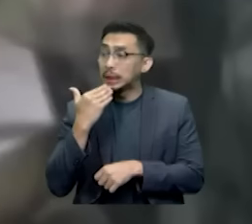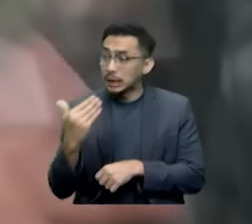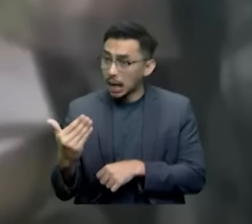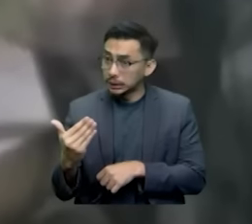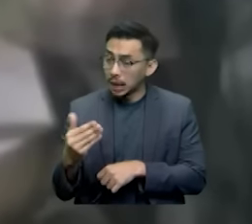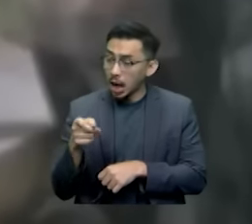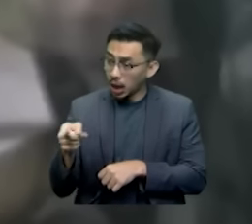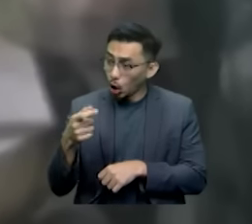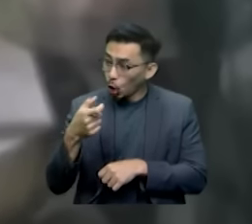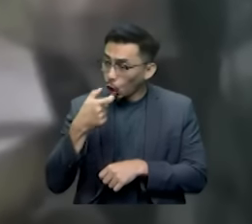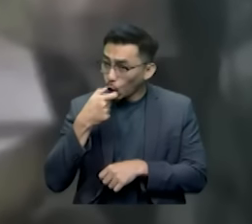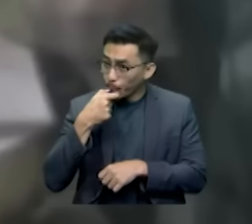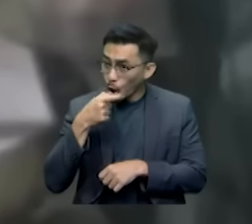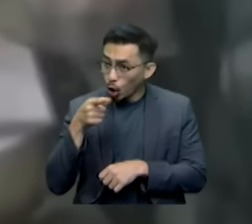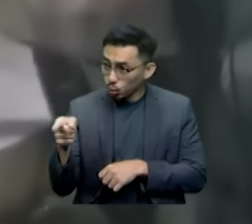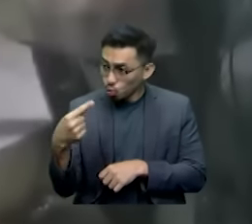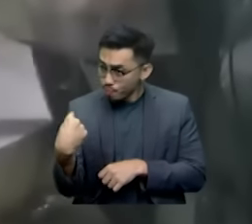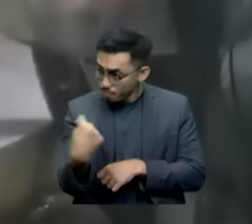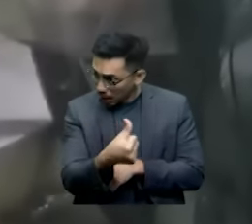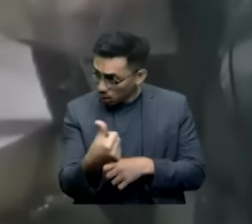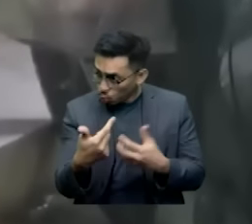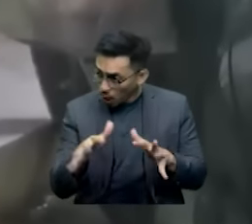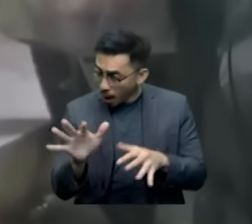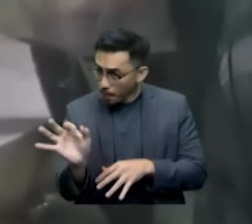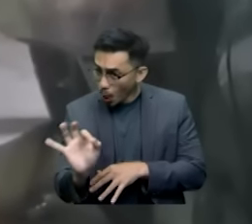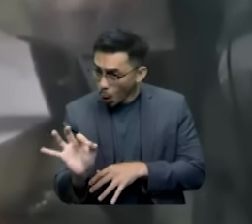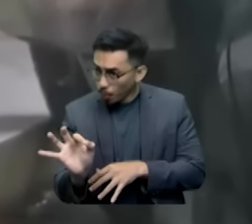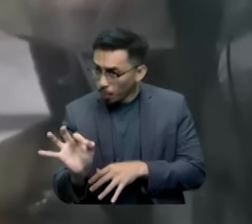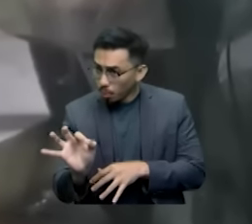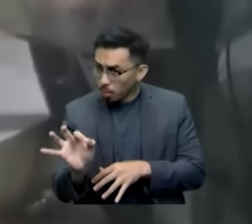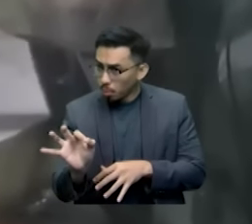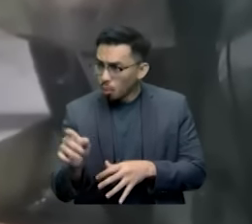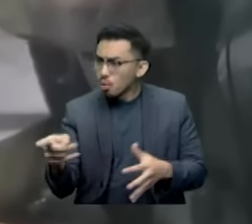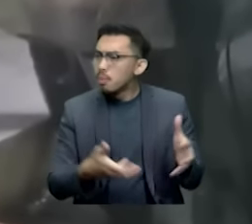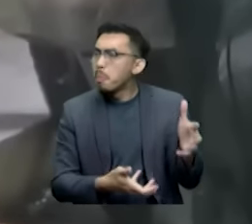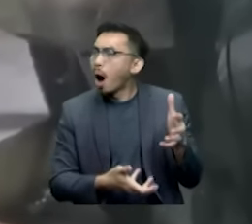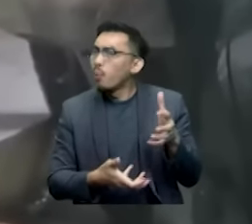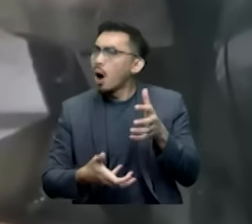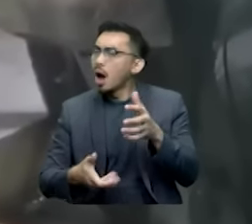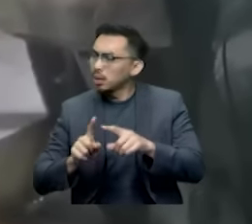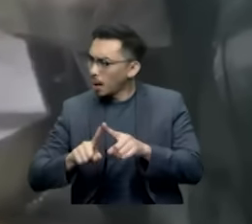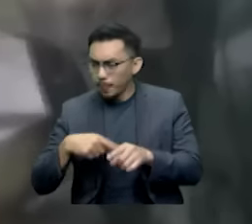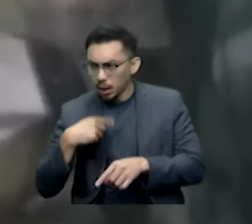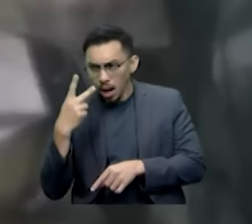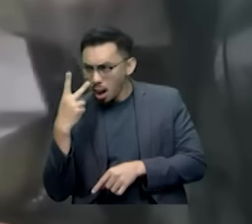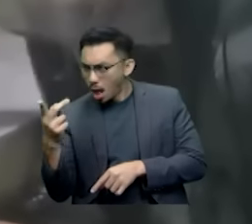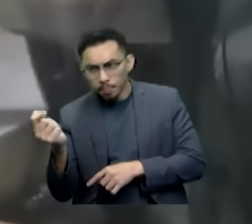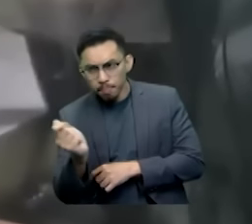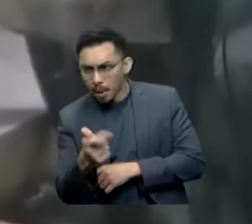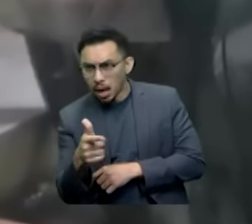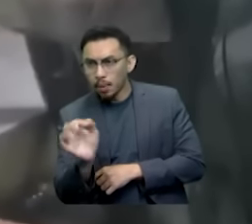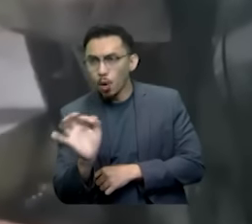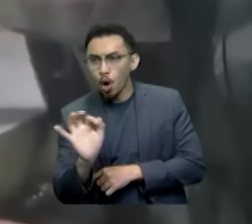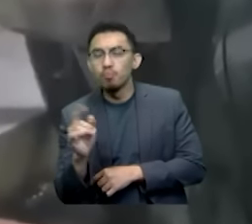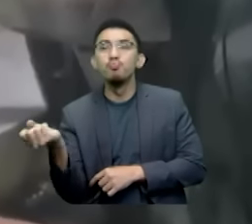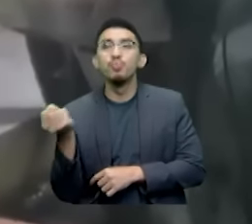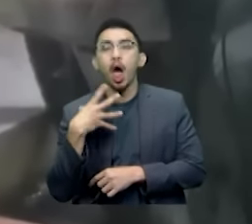Perempuan kok bawa langsung, bawa 3 bal. Jadi itu dia itu udah bohong, pokoknya omongnya